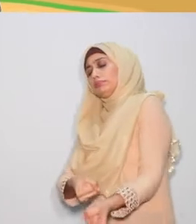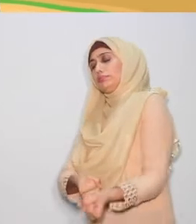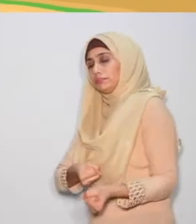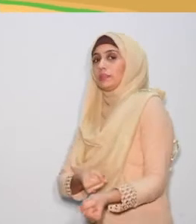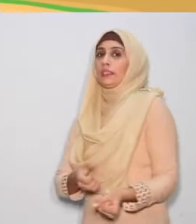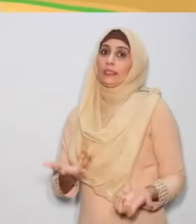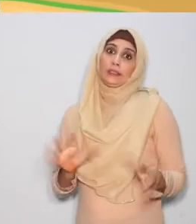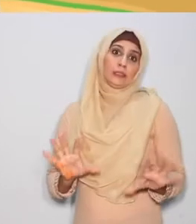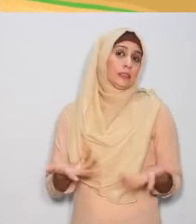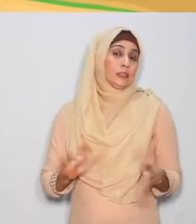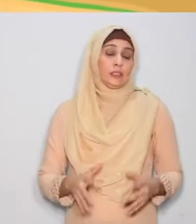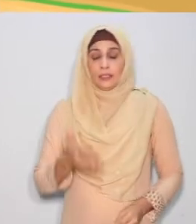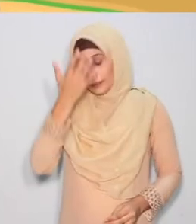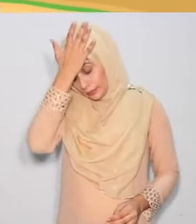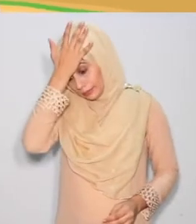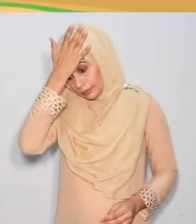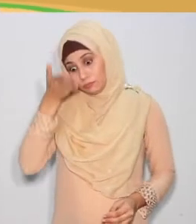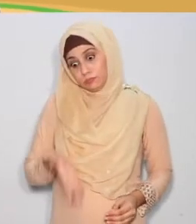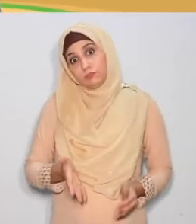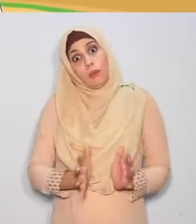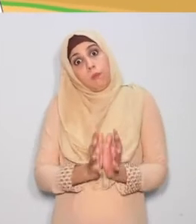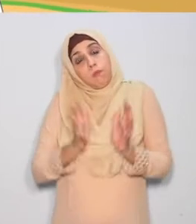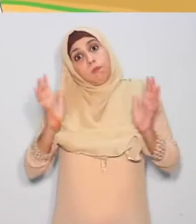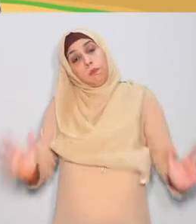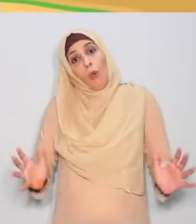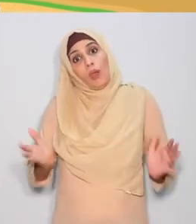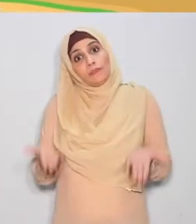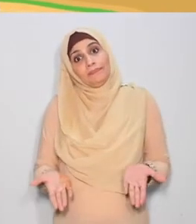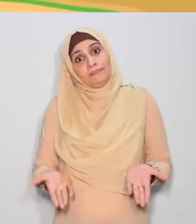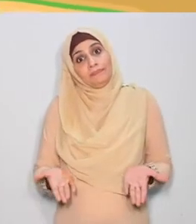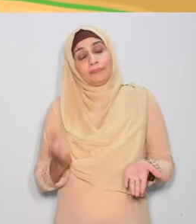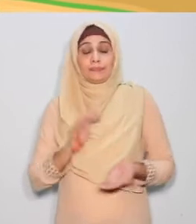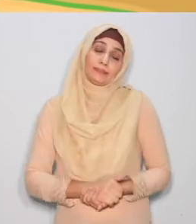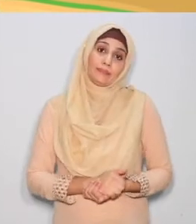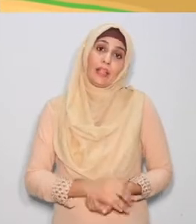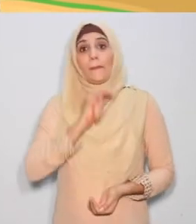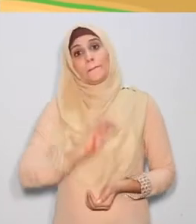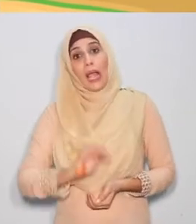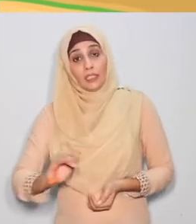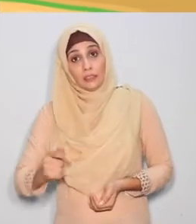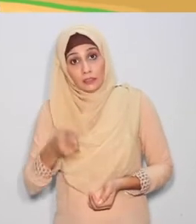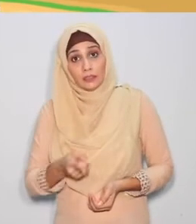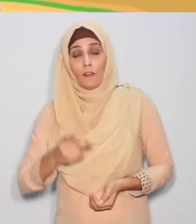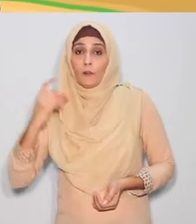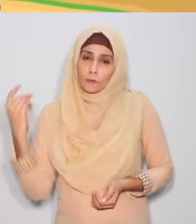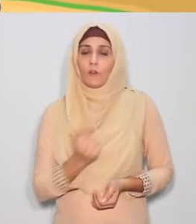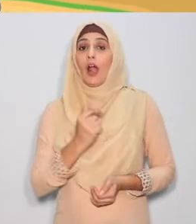लेकिन आलू फिर भी ना हिला। उन्होंने तंग आकर कहा, ये तो बहुत ही बड़ा है। बच्चों